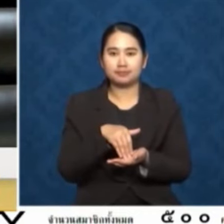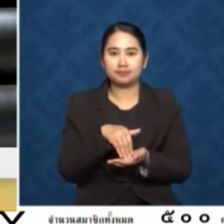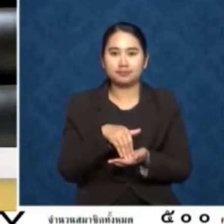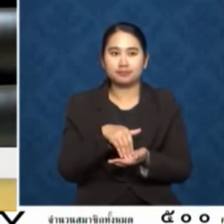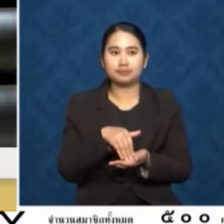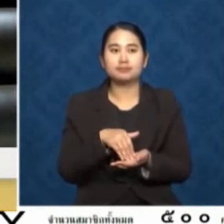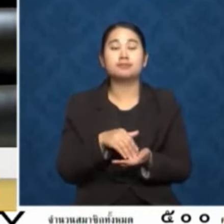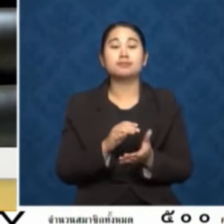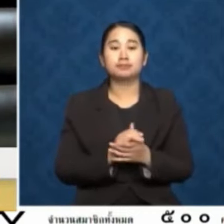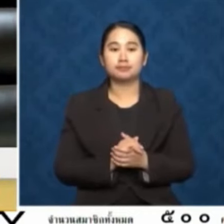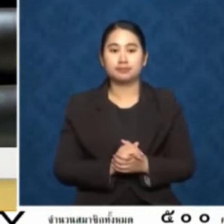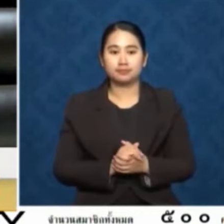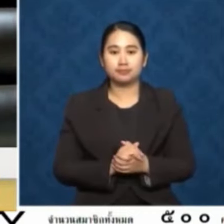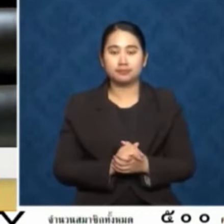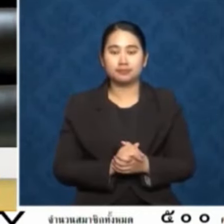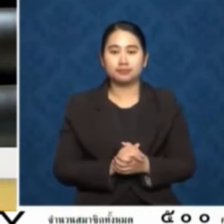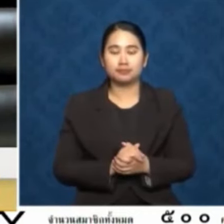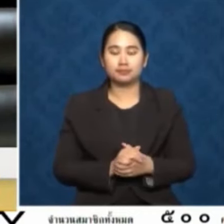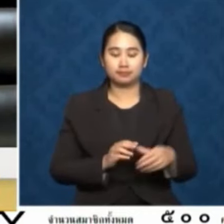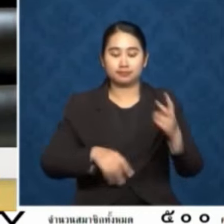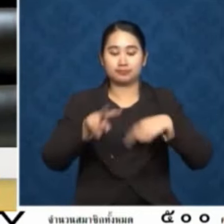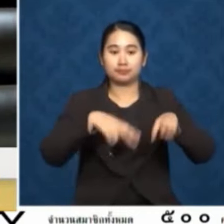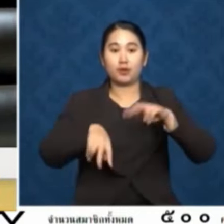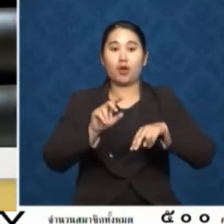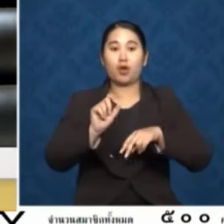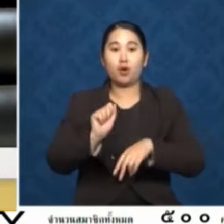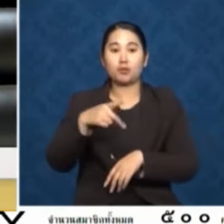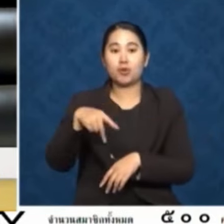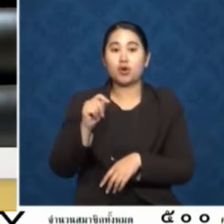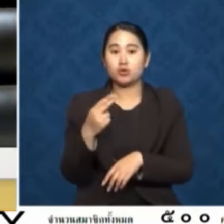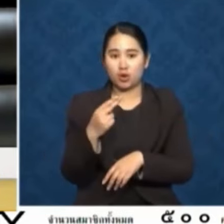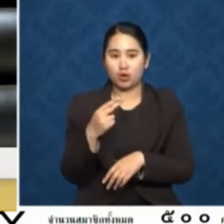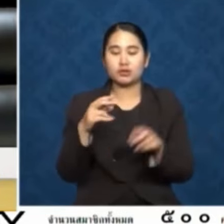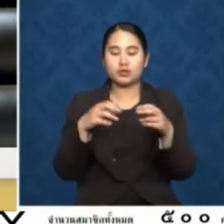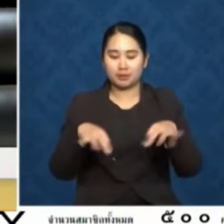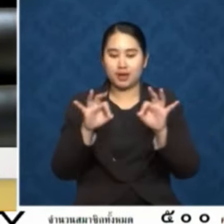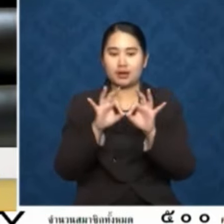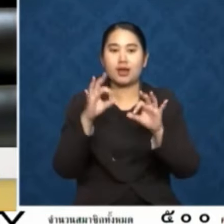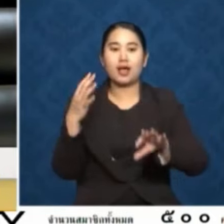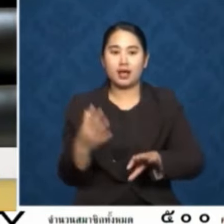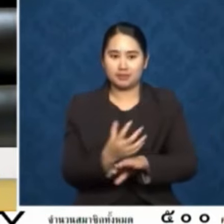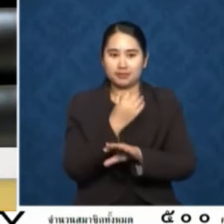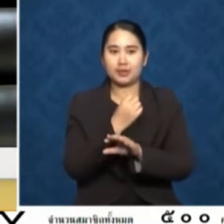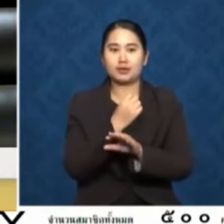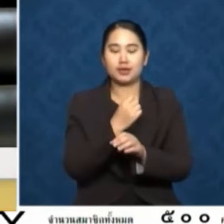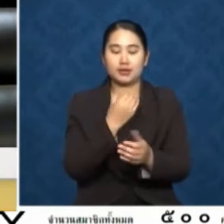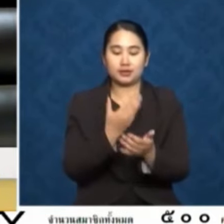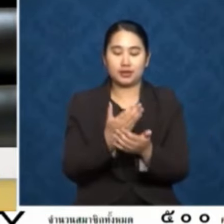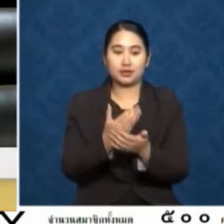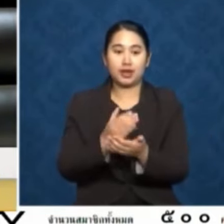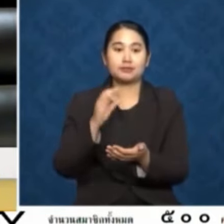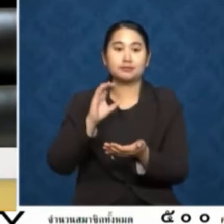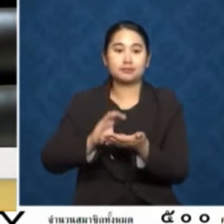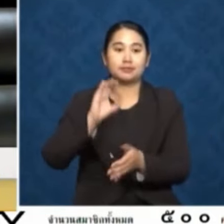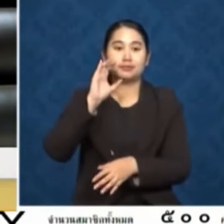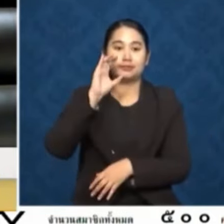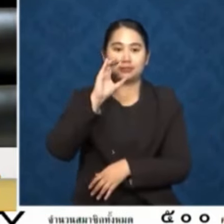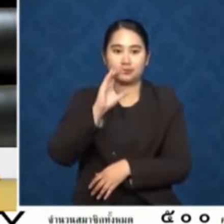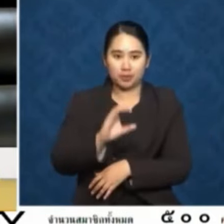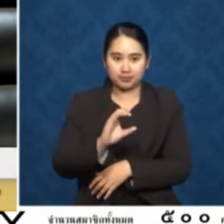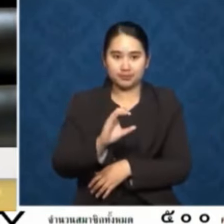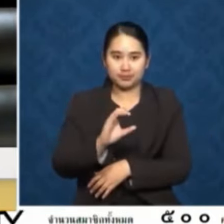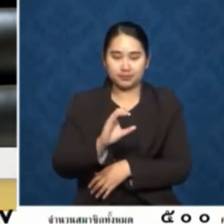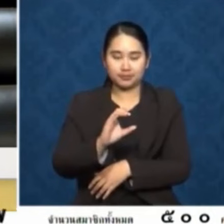านครับเรื่องการปกครองส่วนท้องถิ่นต้องเอาอำนาจเอางบประมาณเอ